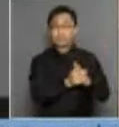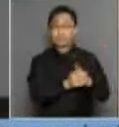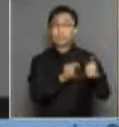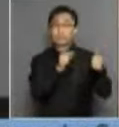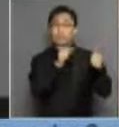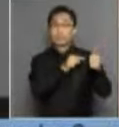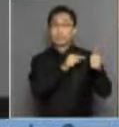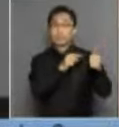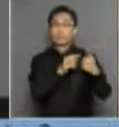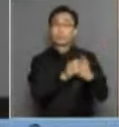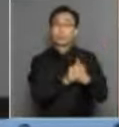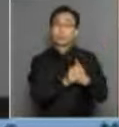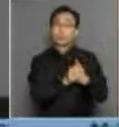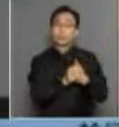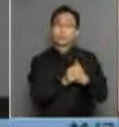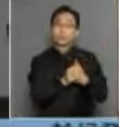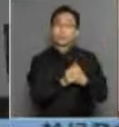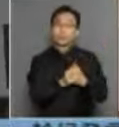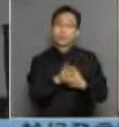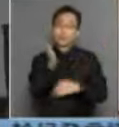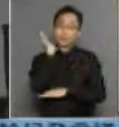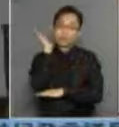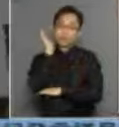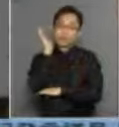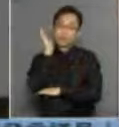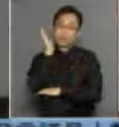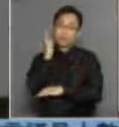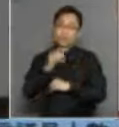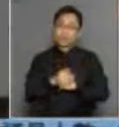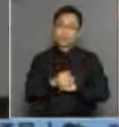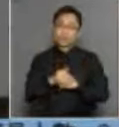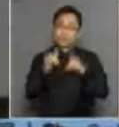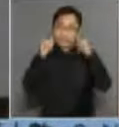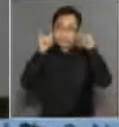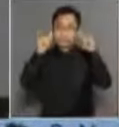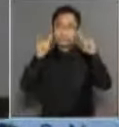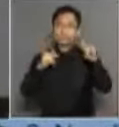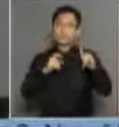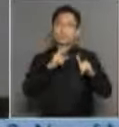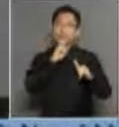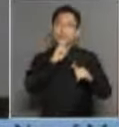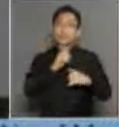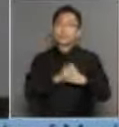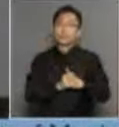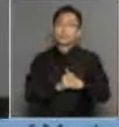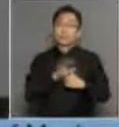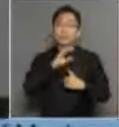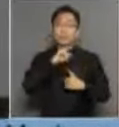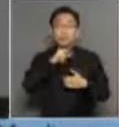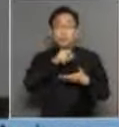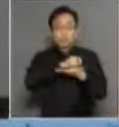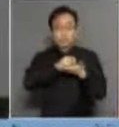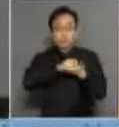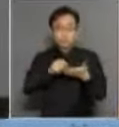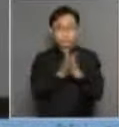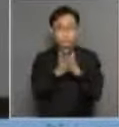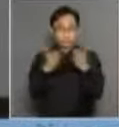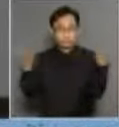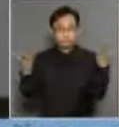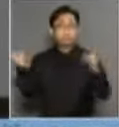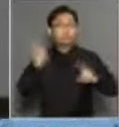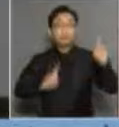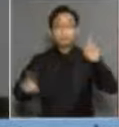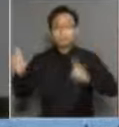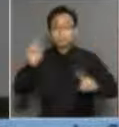就真係亦都係属于言论好激越嘅一位。如果你是一个专栏作家，冇问题